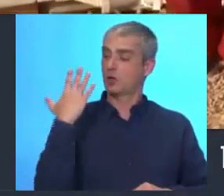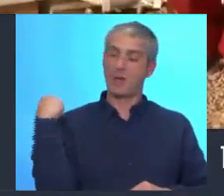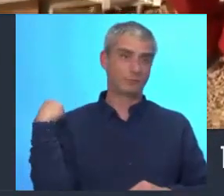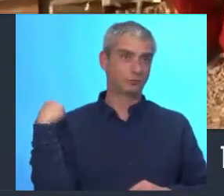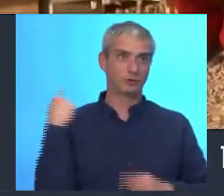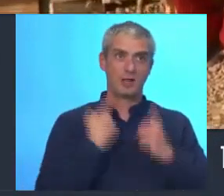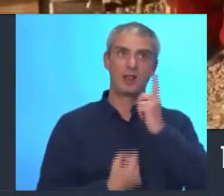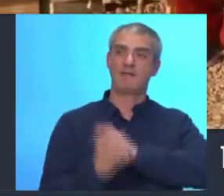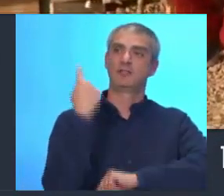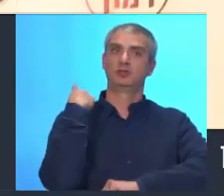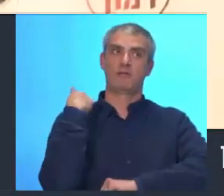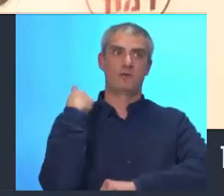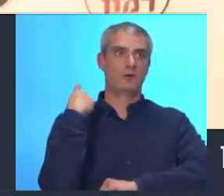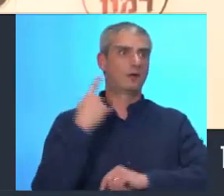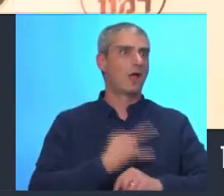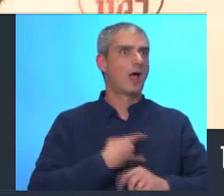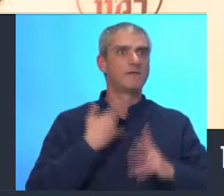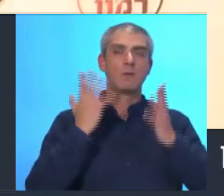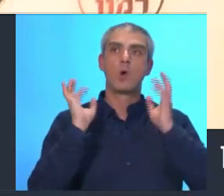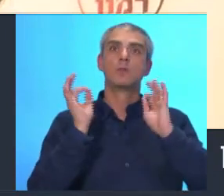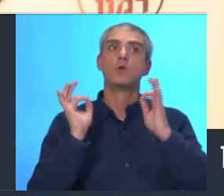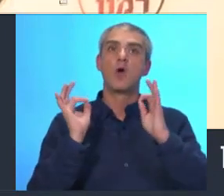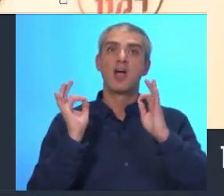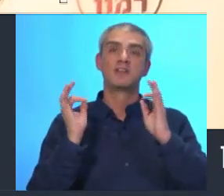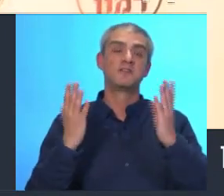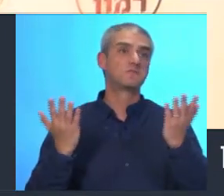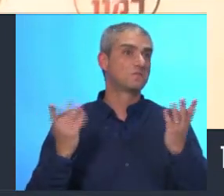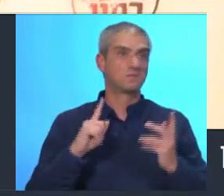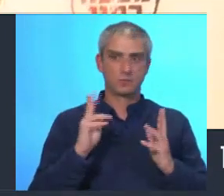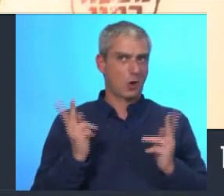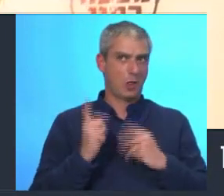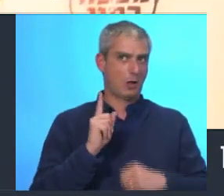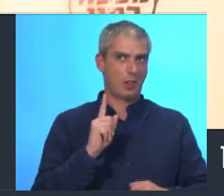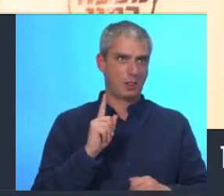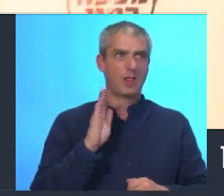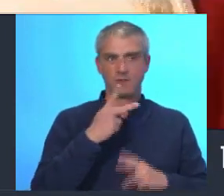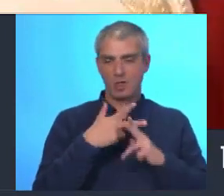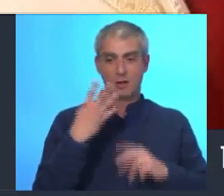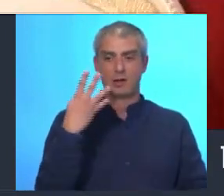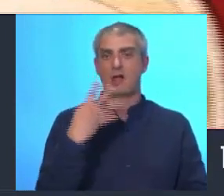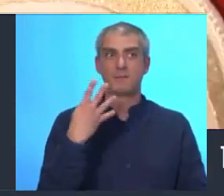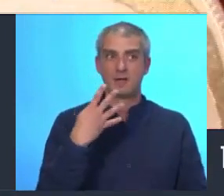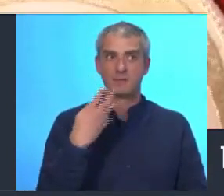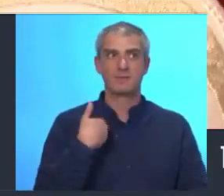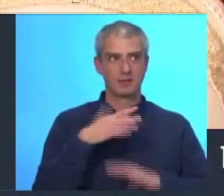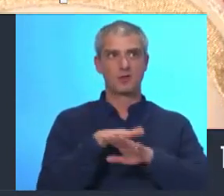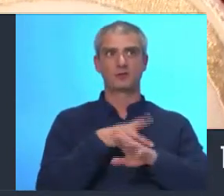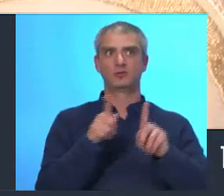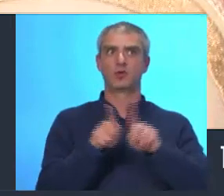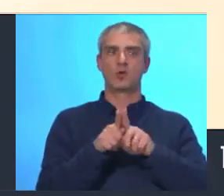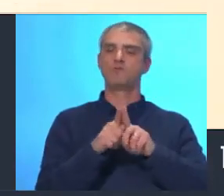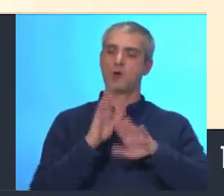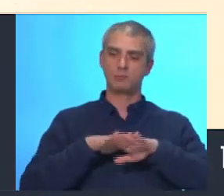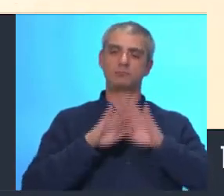בשבוע שעבר. חוויה מאוד מיוחדת, לא כל כך קלה, למרות שזה רק ארבעה ימים. הרגשנו ככה כאילו אנחנו במשימה